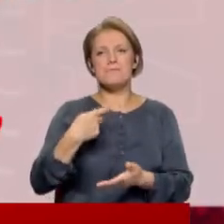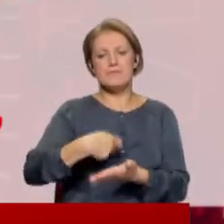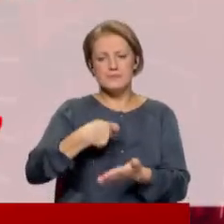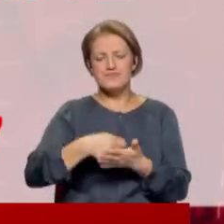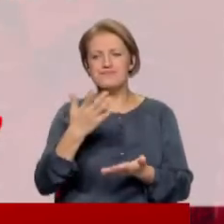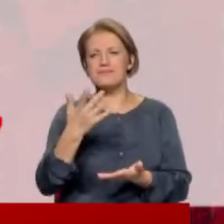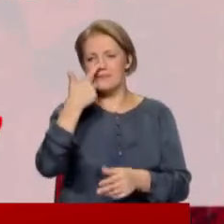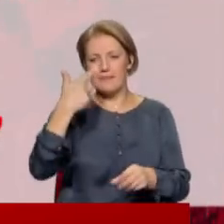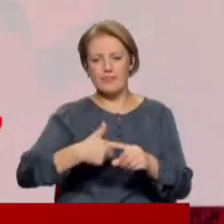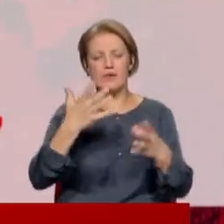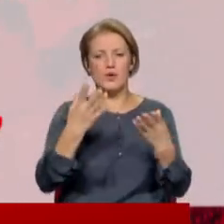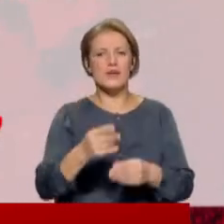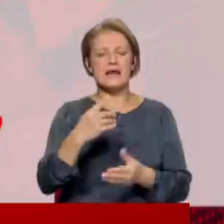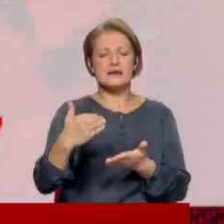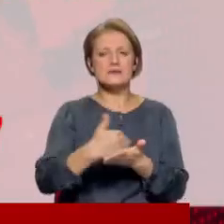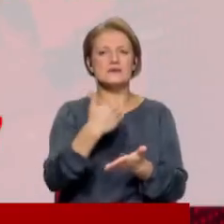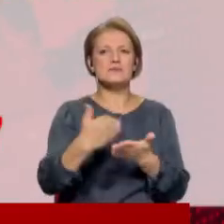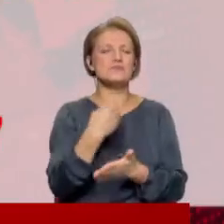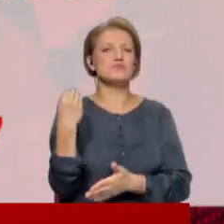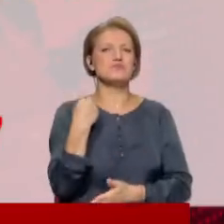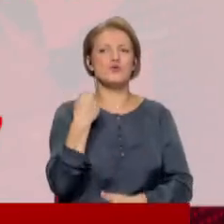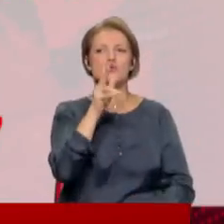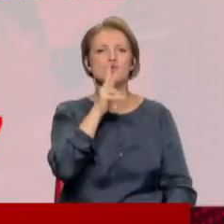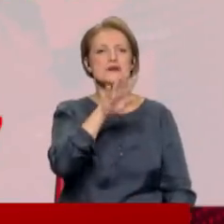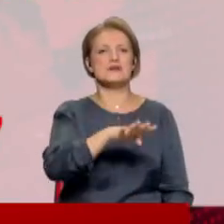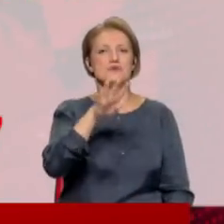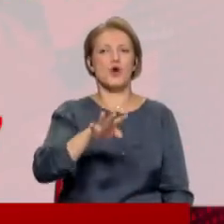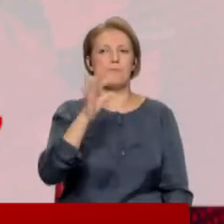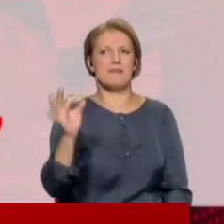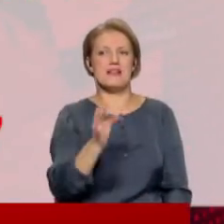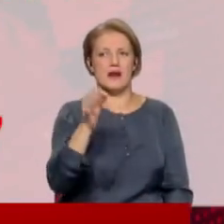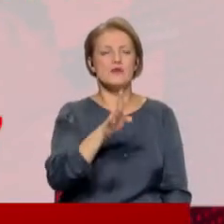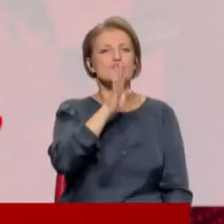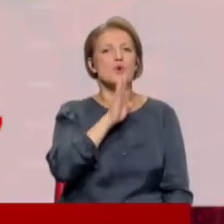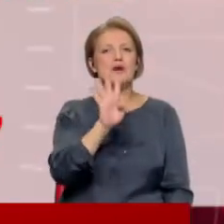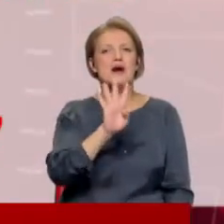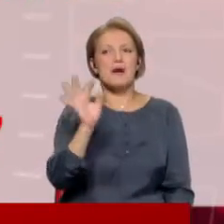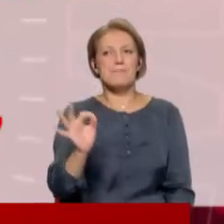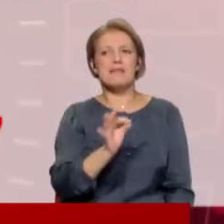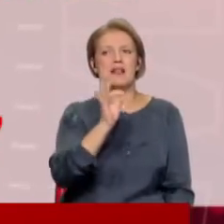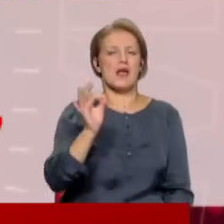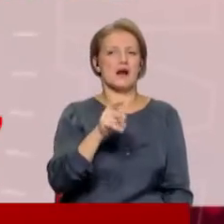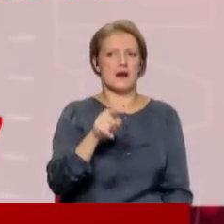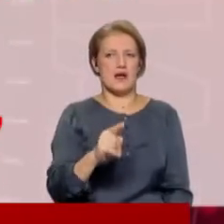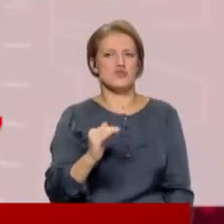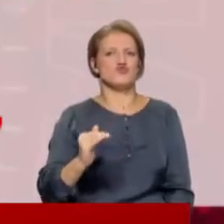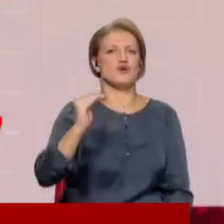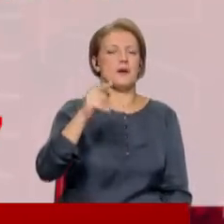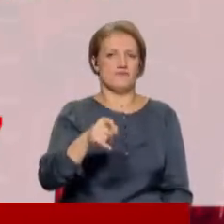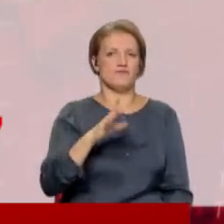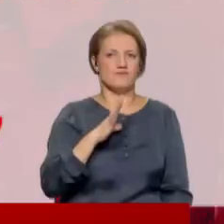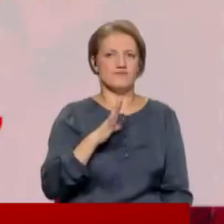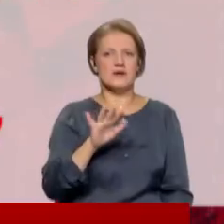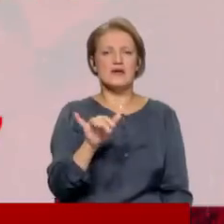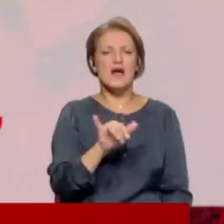akaryakıt alırken oluşan kredi kartı borcu 344 milyar liradan 440 milyar liraya çıkan bir artış var.